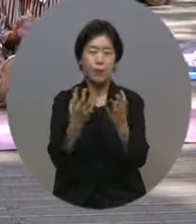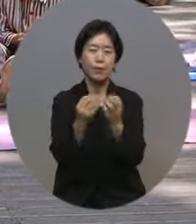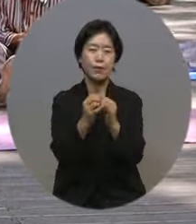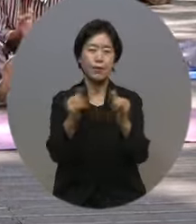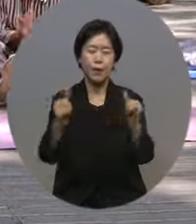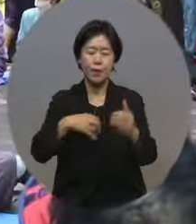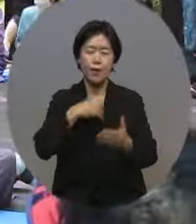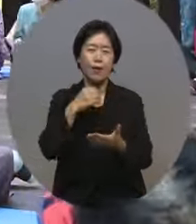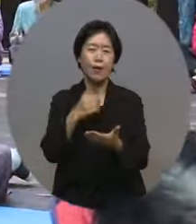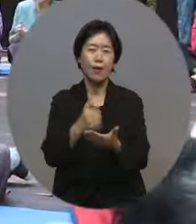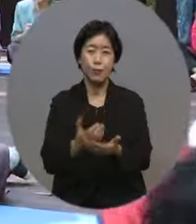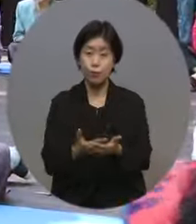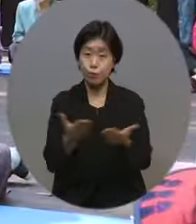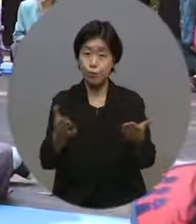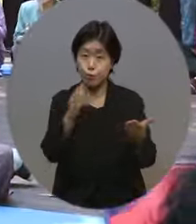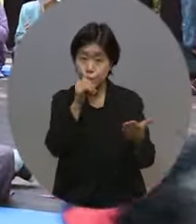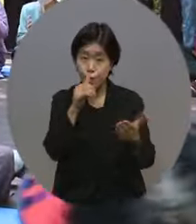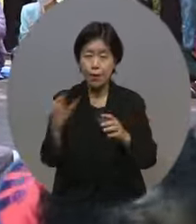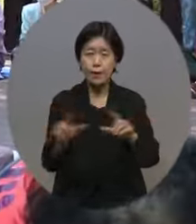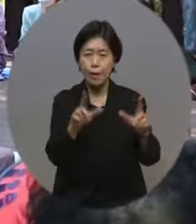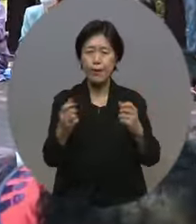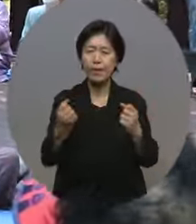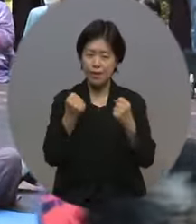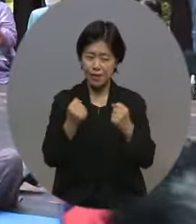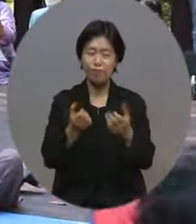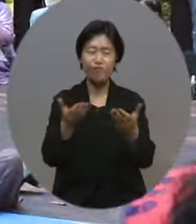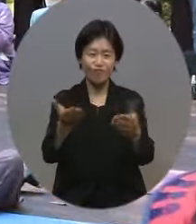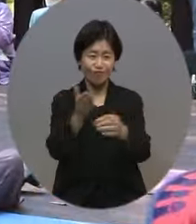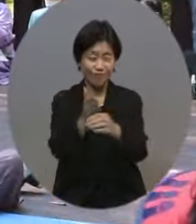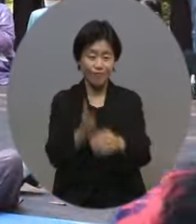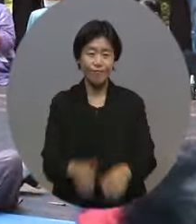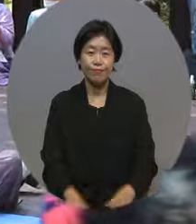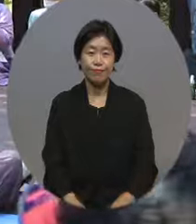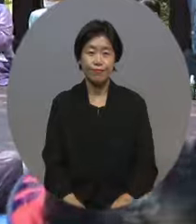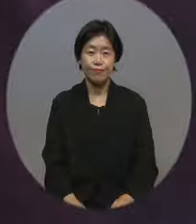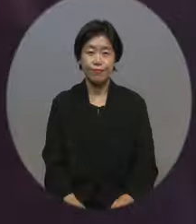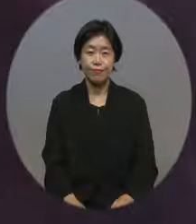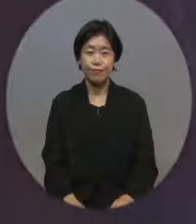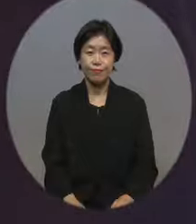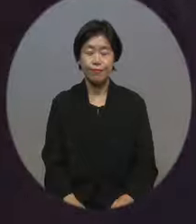감동을 선사하며 삶의 활력을 불어넣고 있습니다.